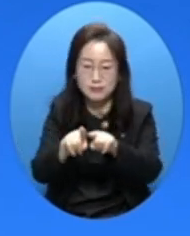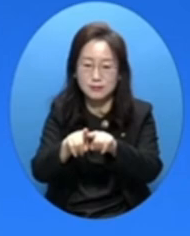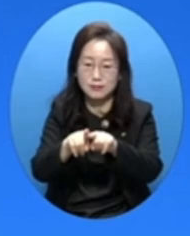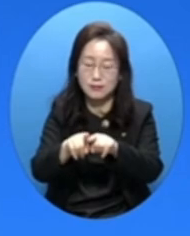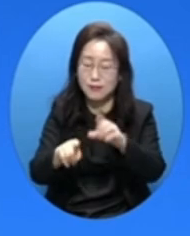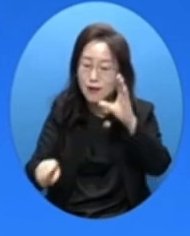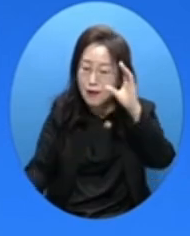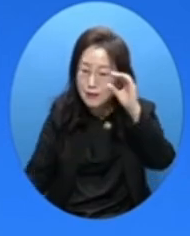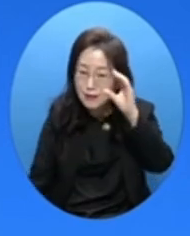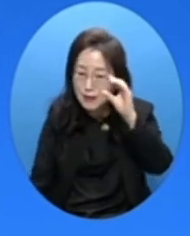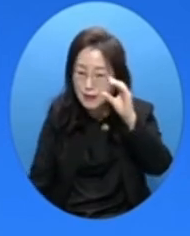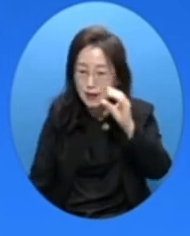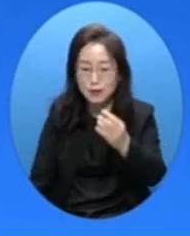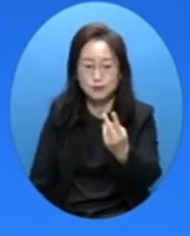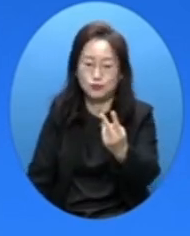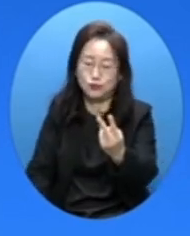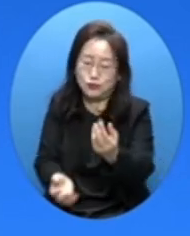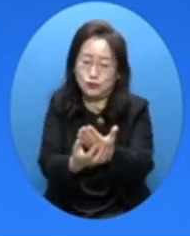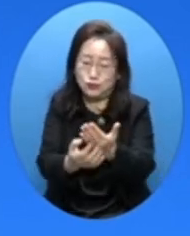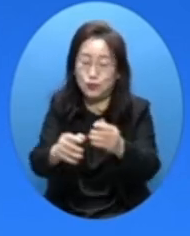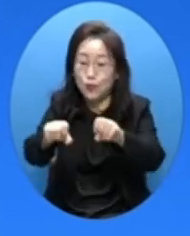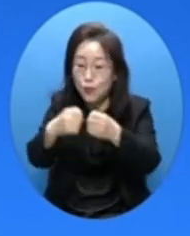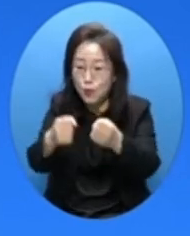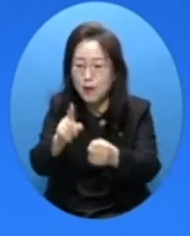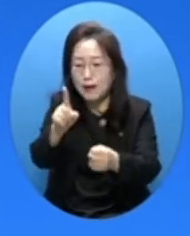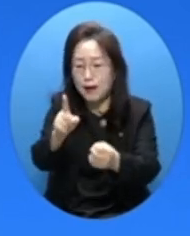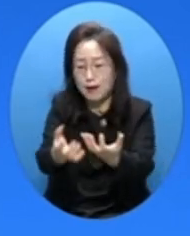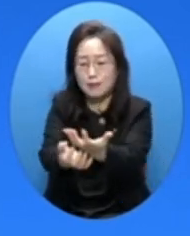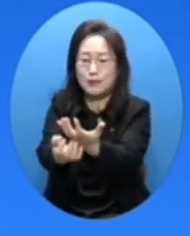계란을 두 개 삶고 고구마 하나 구워 놓으셨는데